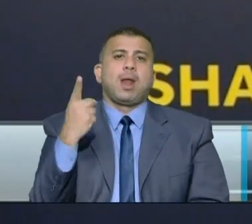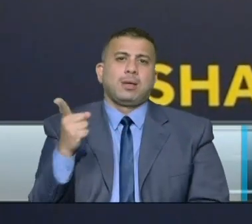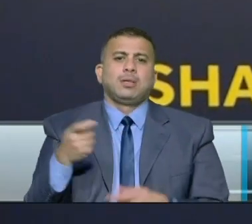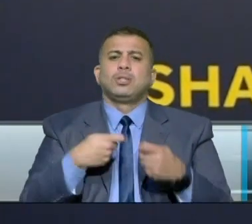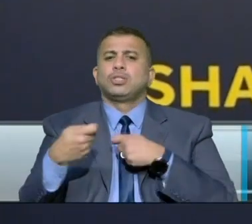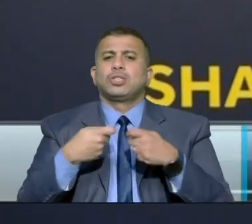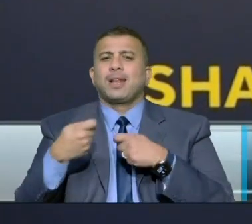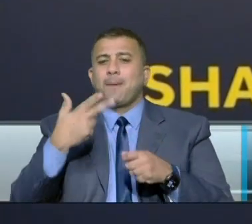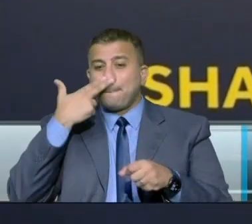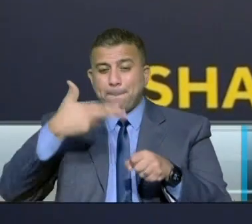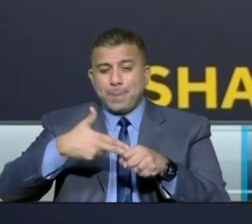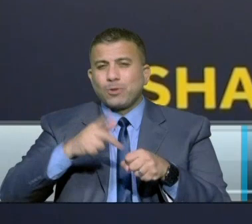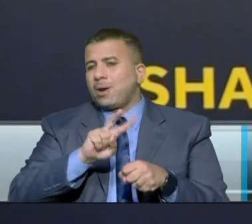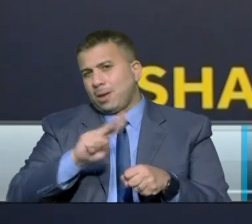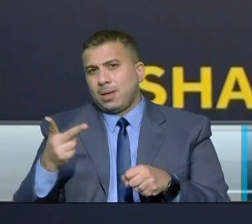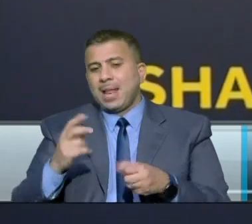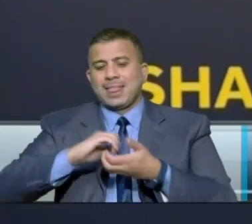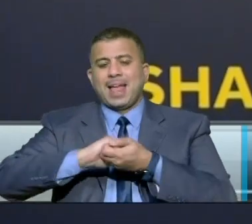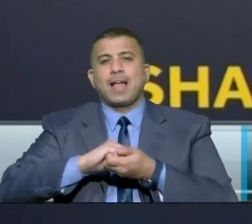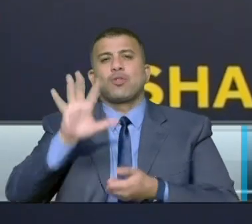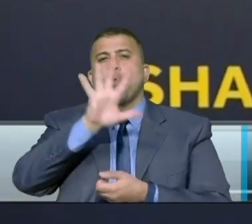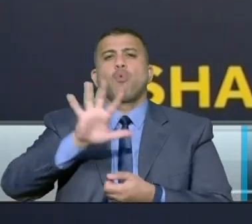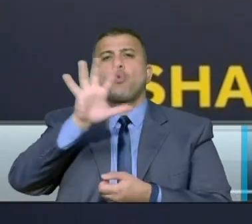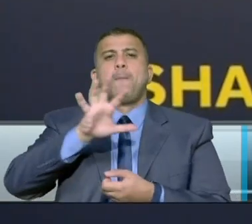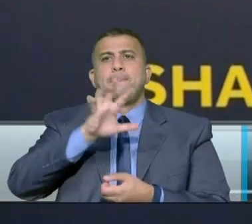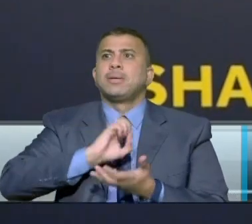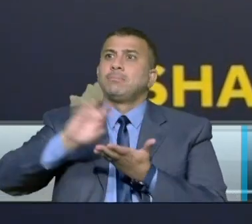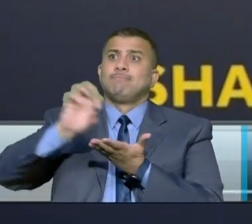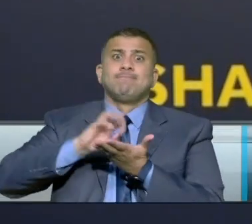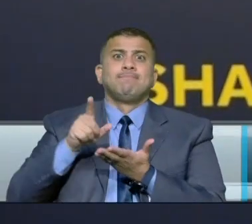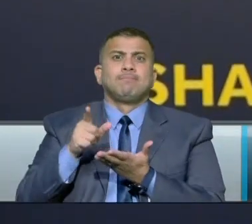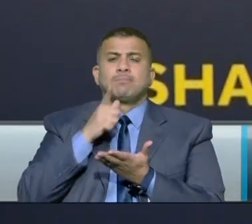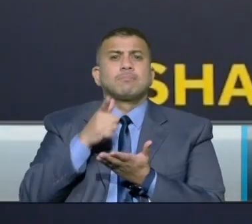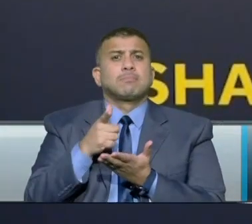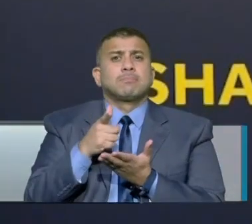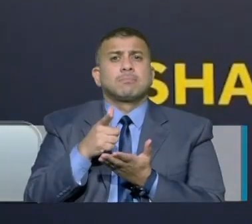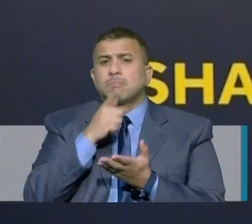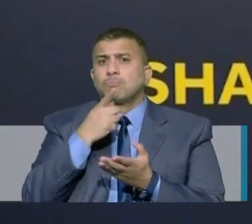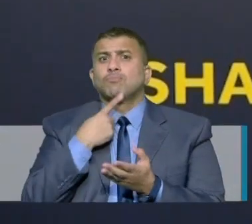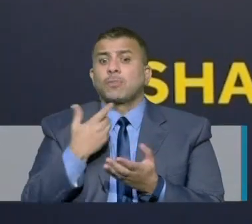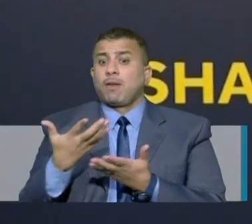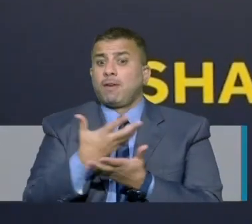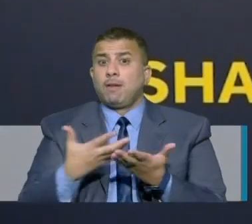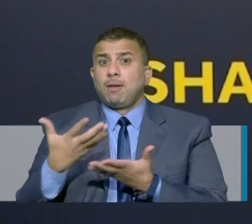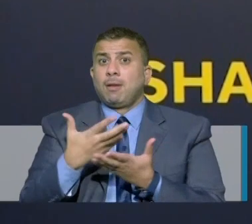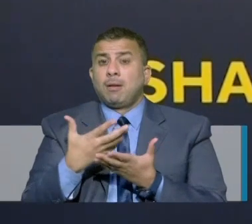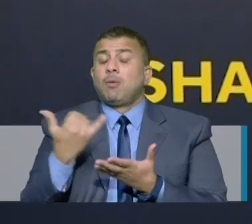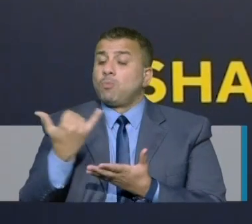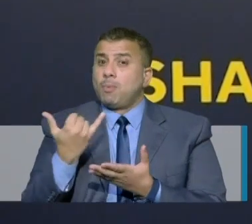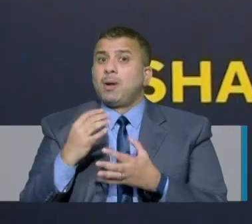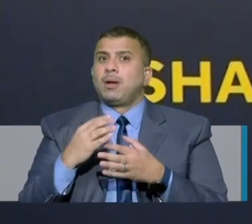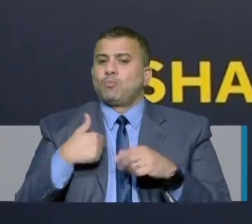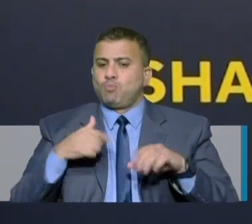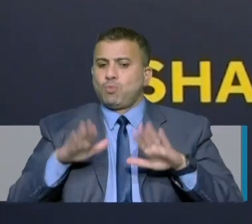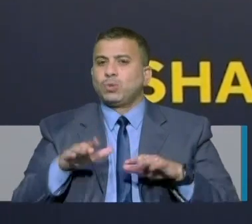التجارة الغير نفطية في دول الاتحاد الأوروبي، والمؤتمر هذا فرصة طبعا لتعزيز خلينا نقول